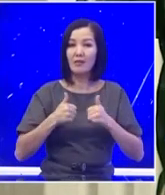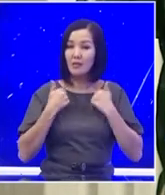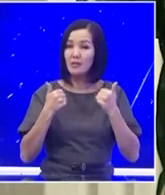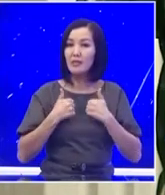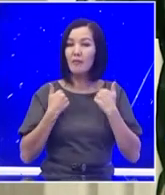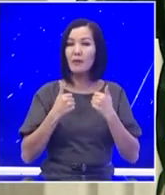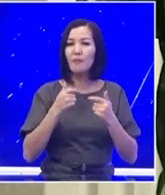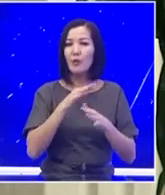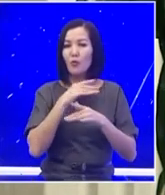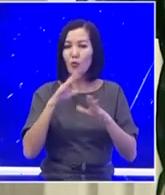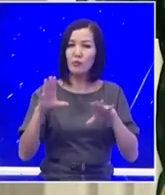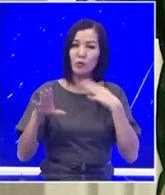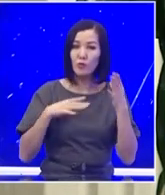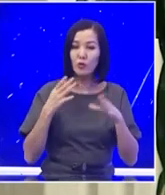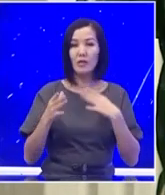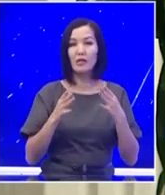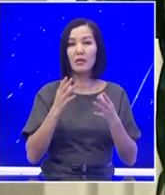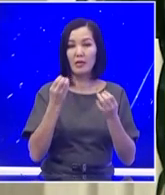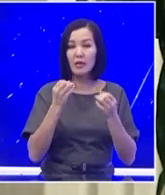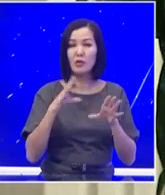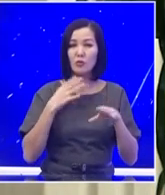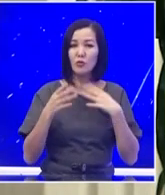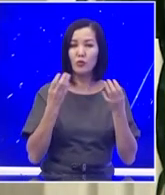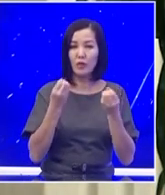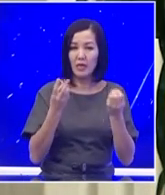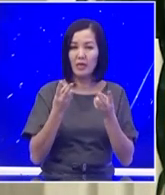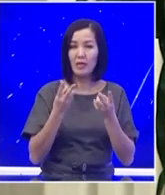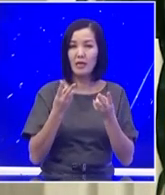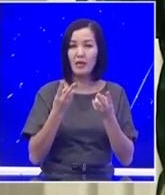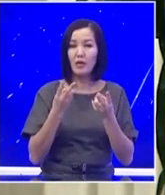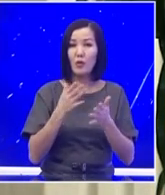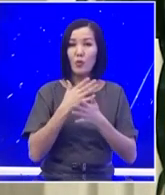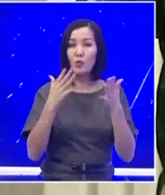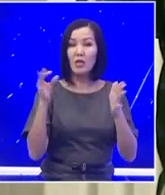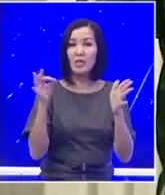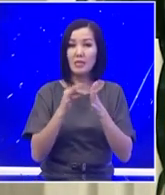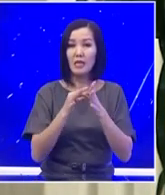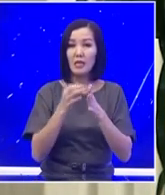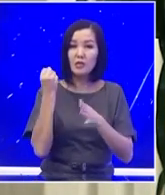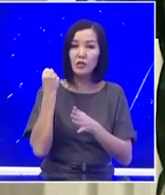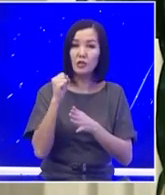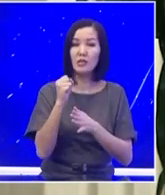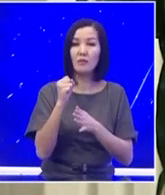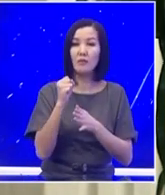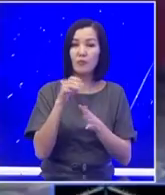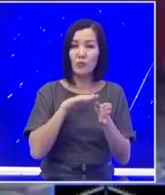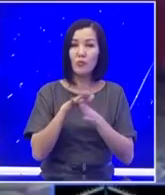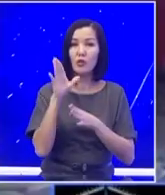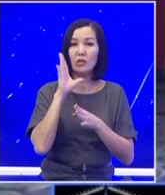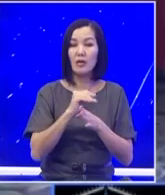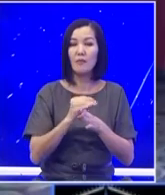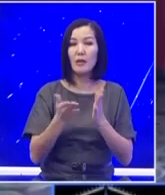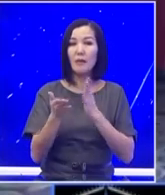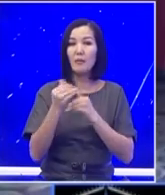көп тер төктік, әлі де еңбек ету керек. Үлкен мақсатыма жетем деген үміттемін.